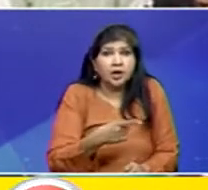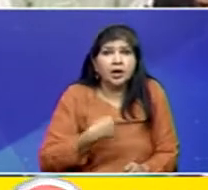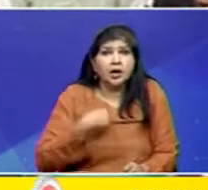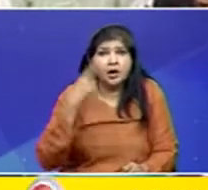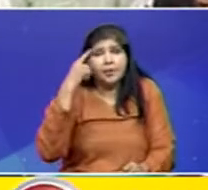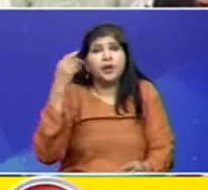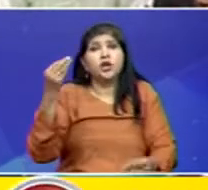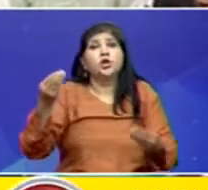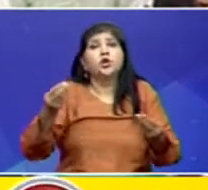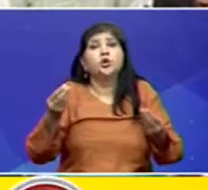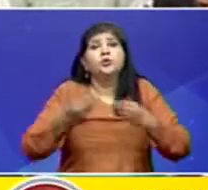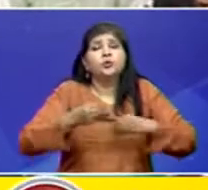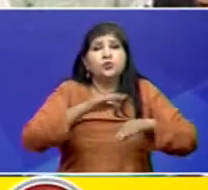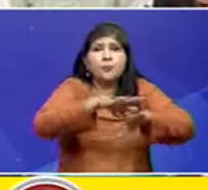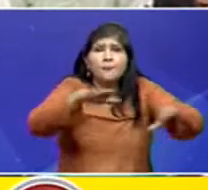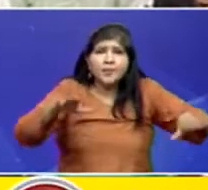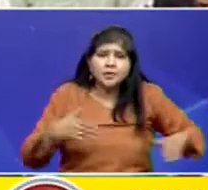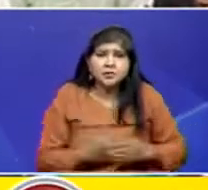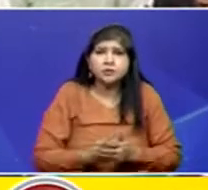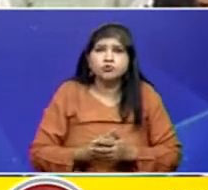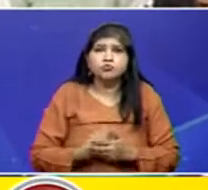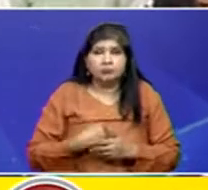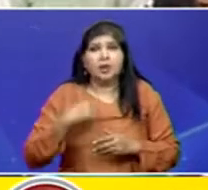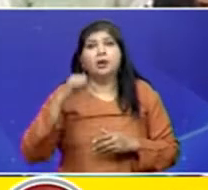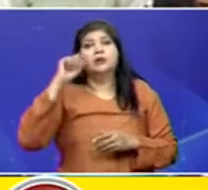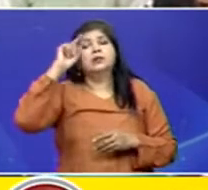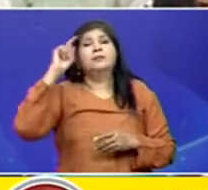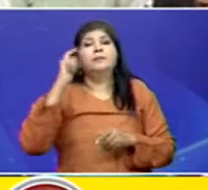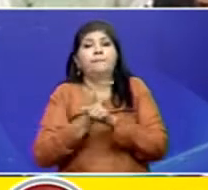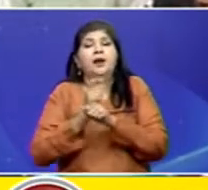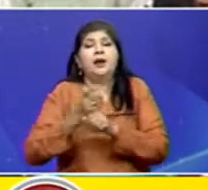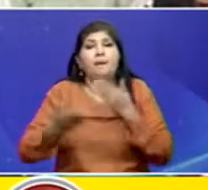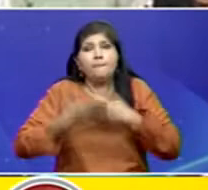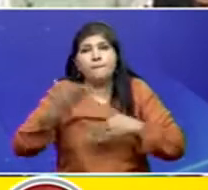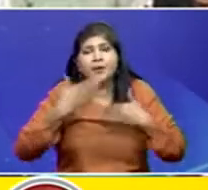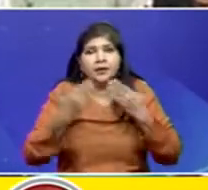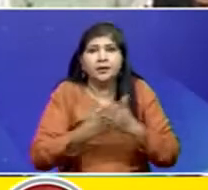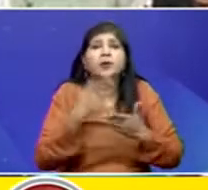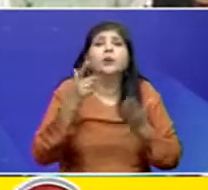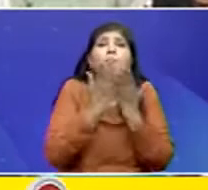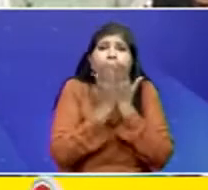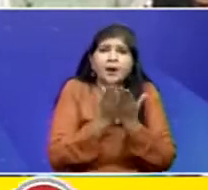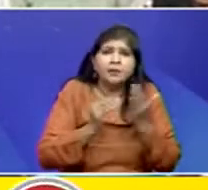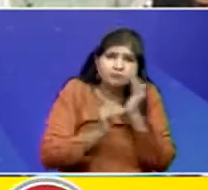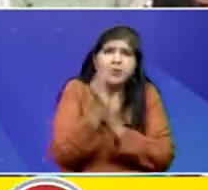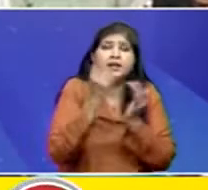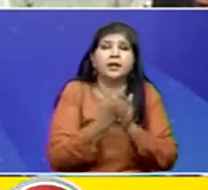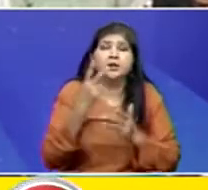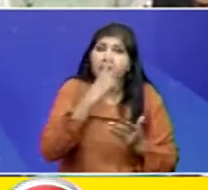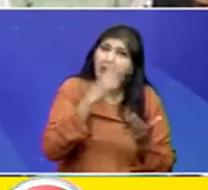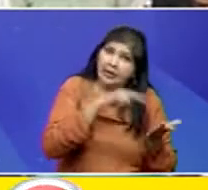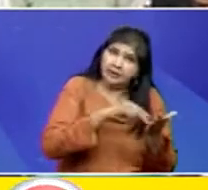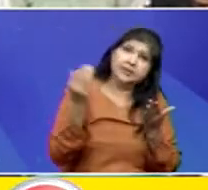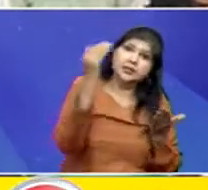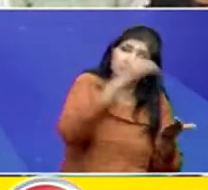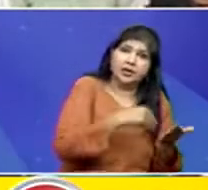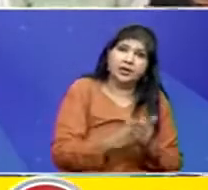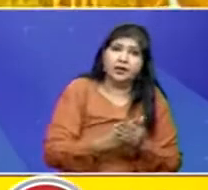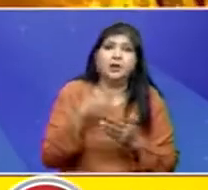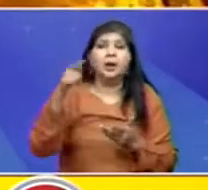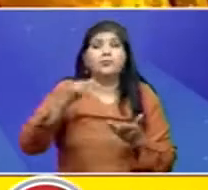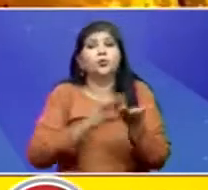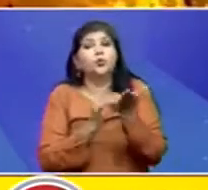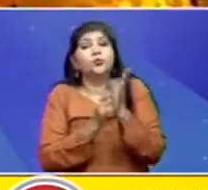हमारी नई पीडी में जिग्या सा बढ़े, वो इनके बारे में और पढ़े, इन्हें देखने जाए अब तो